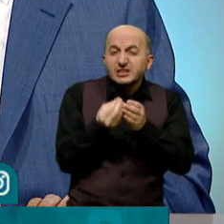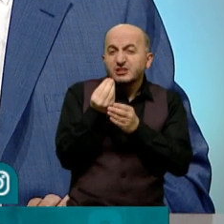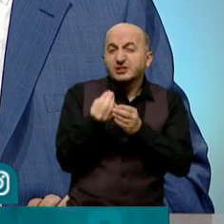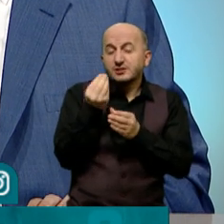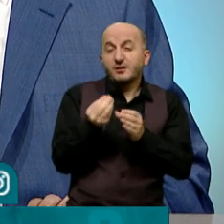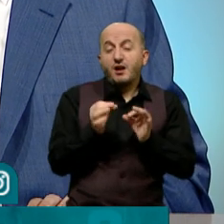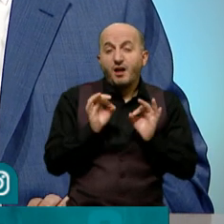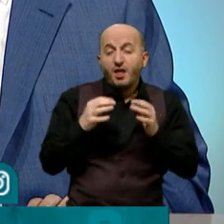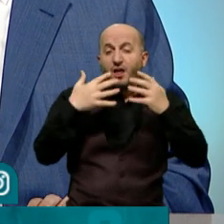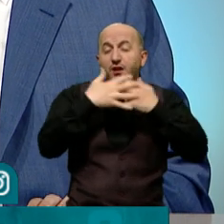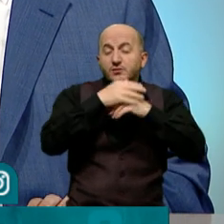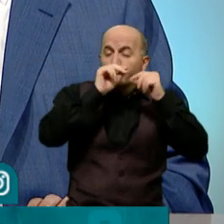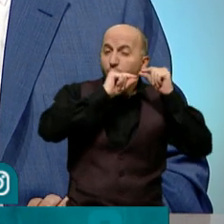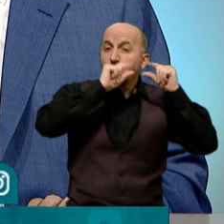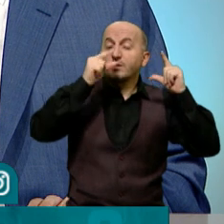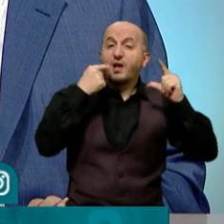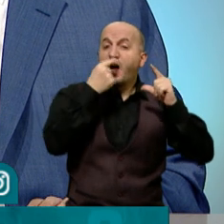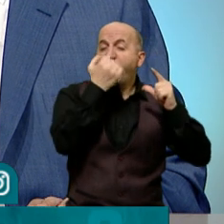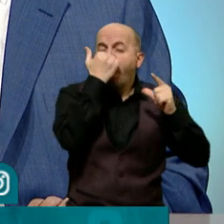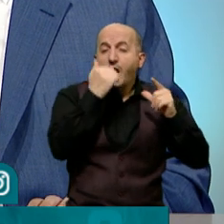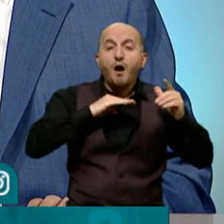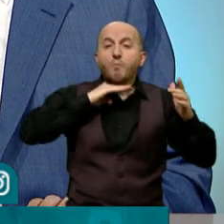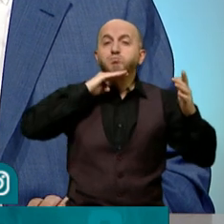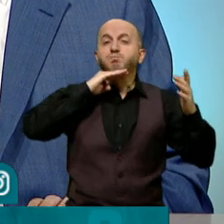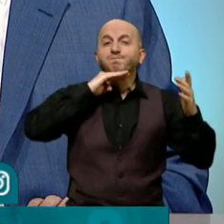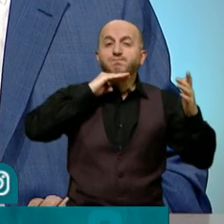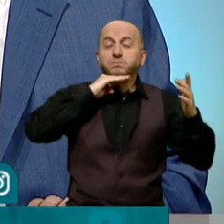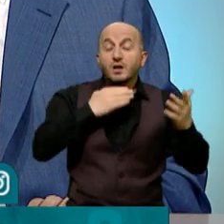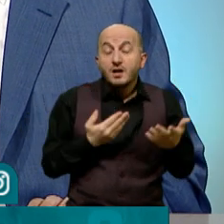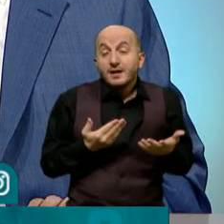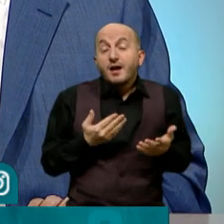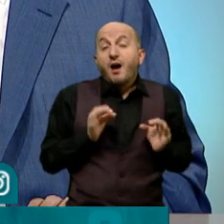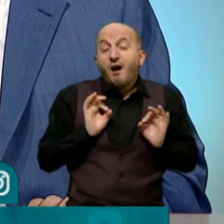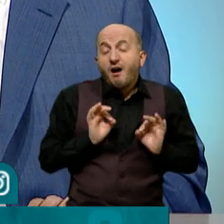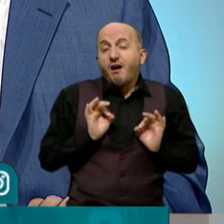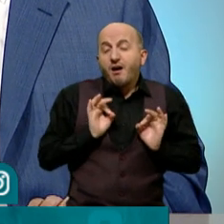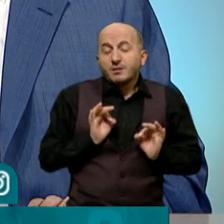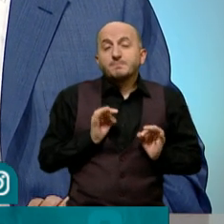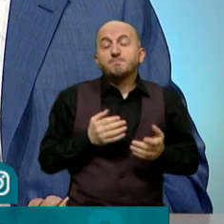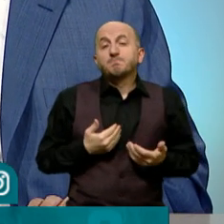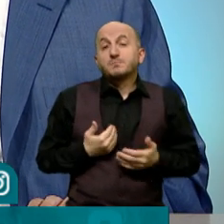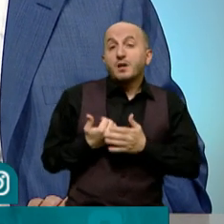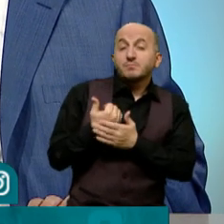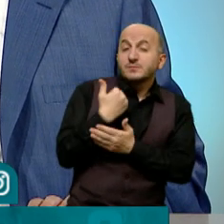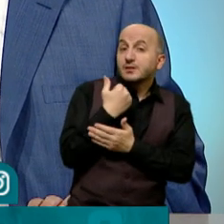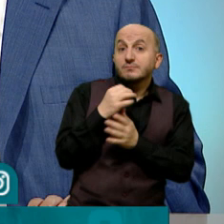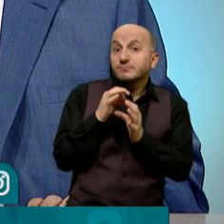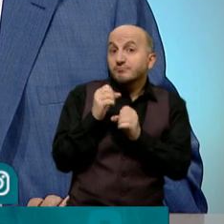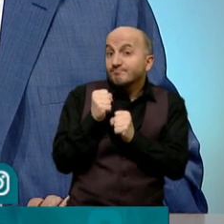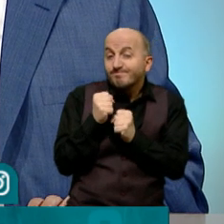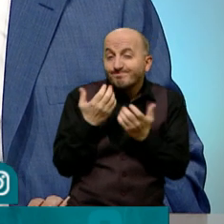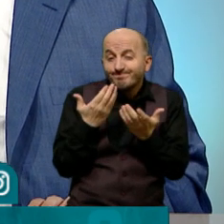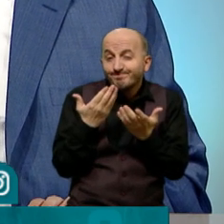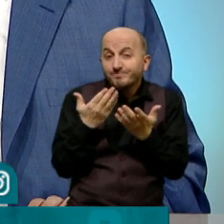konusu. Özellikle gece uyandığımda ağzım kanla doluyor. Yani sürekli kanama olduğundan dolayı abdesti nasıl tutacağım, nasıl